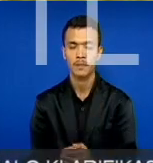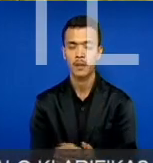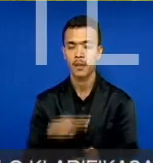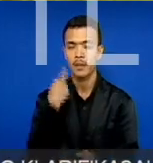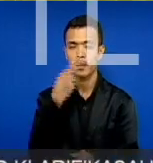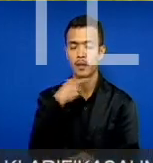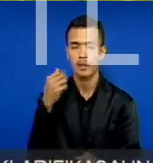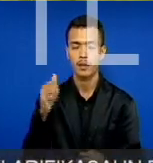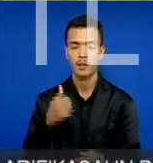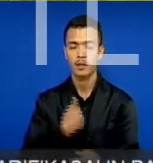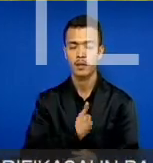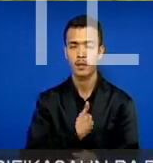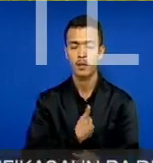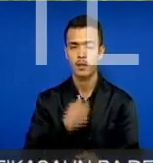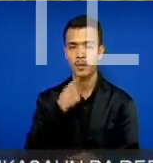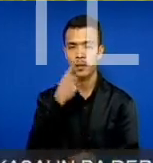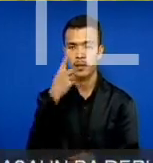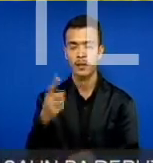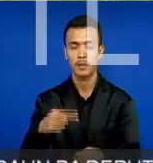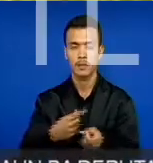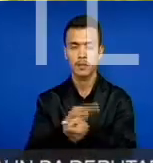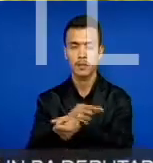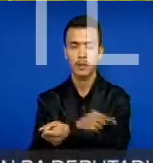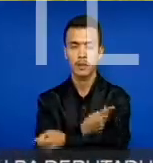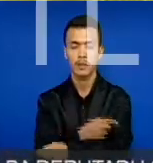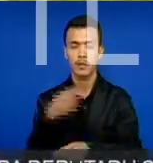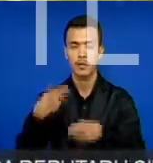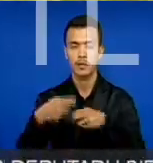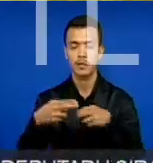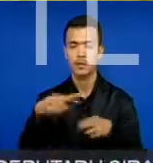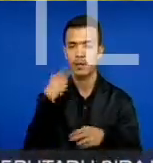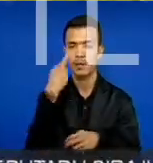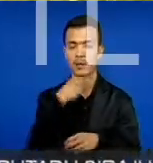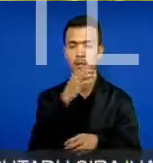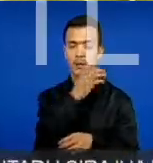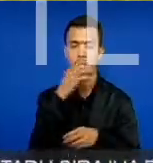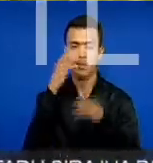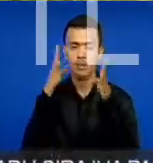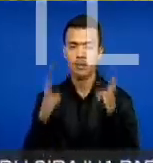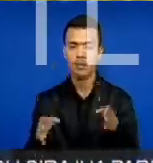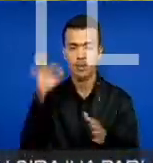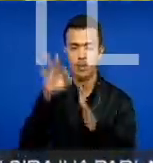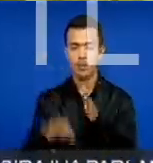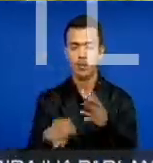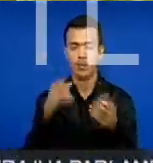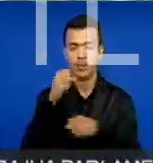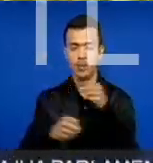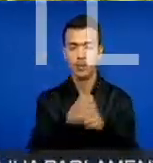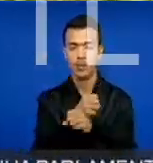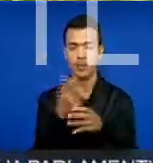Natar 9 Agustinu sila hateteng pesti atake hare nebe agrikultores kuda nuneti nang ne la iha